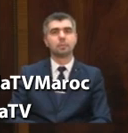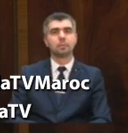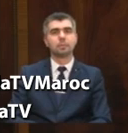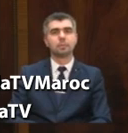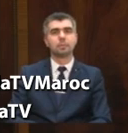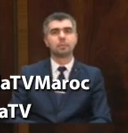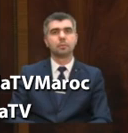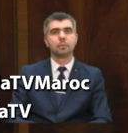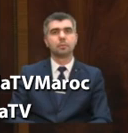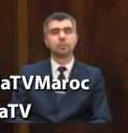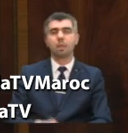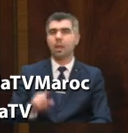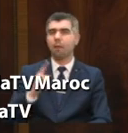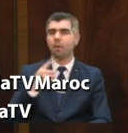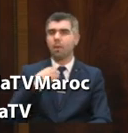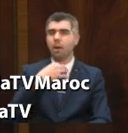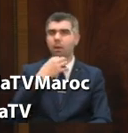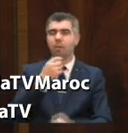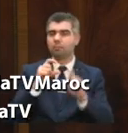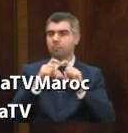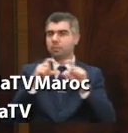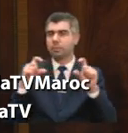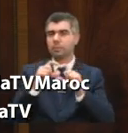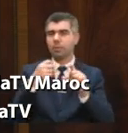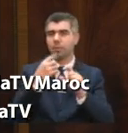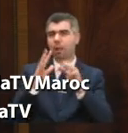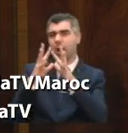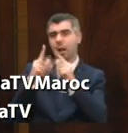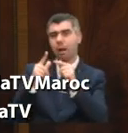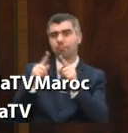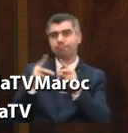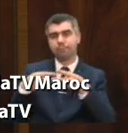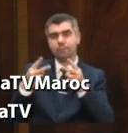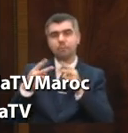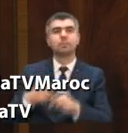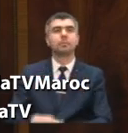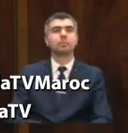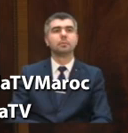أنا في البداية لدي ملاحظة متعلقة ببعض الأرقام المطارة.